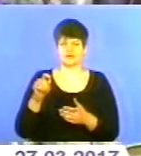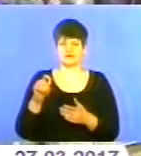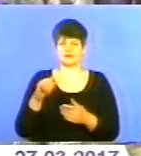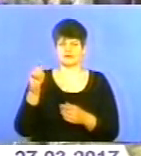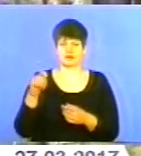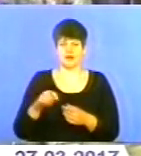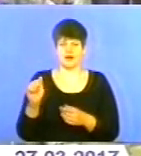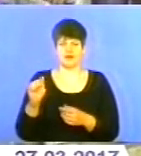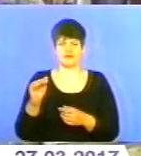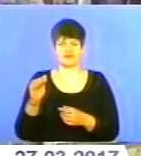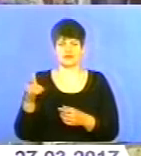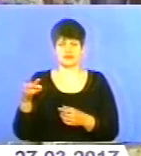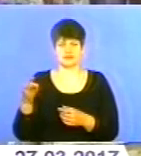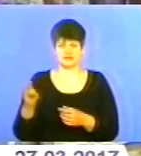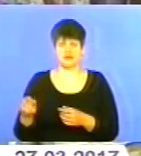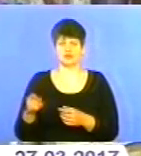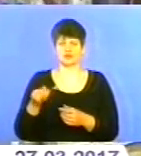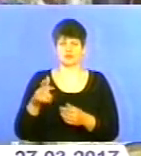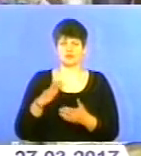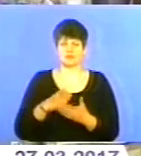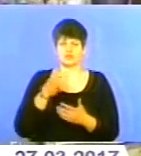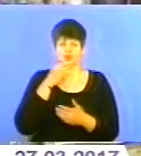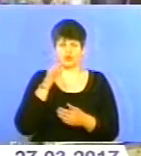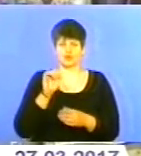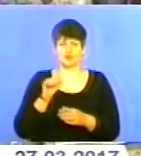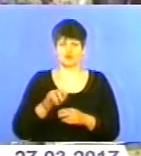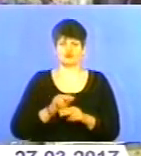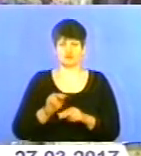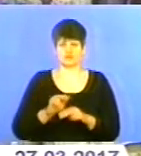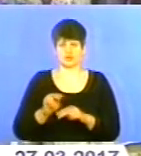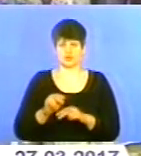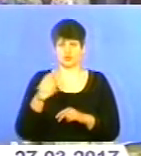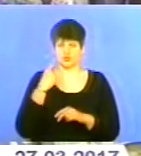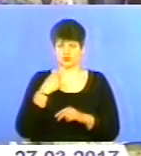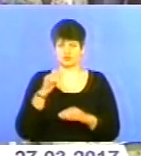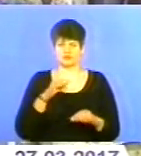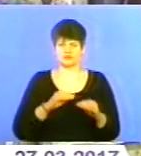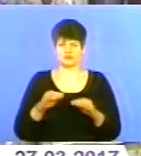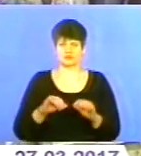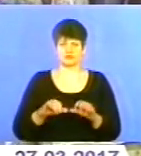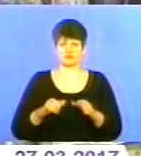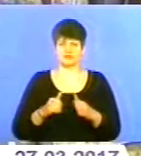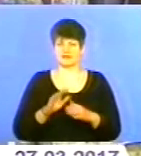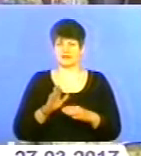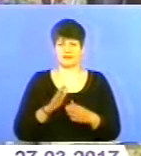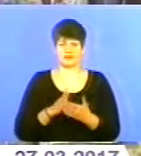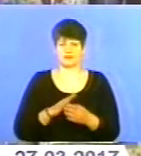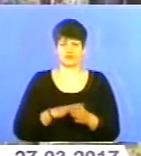Афганістані, ті люди, які мають певний досвід, які можуть навчити. Тому що особовий склад військового комісаріату не в повній